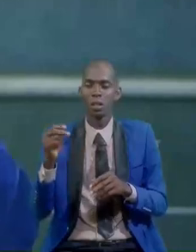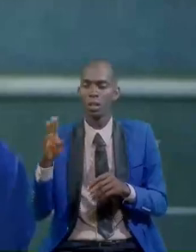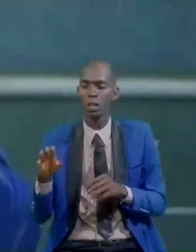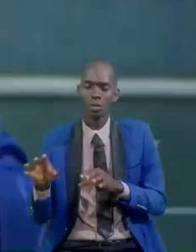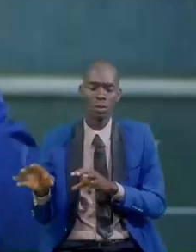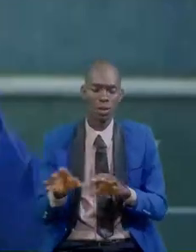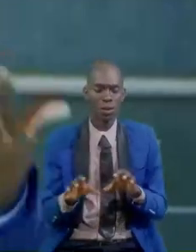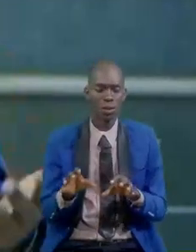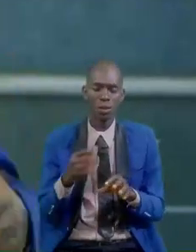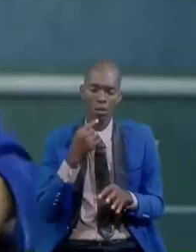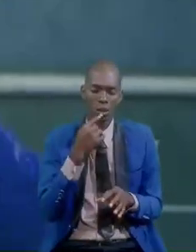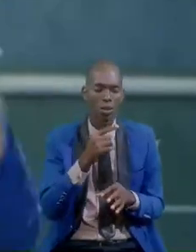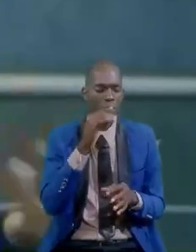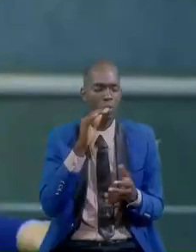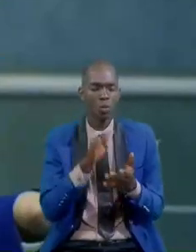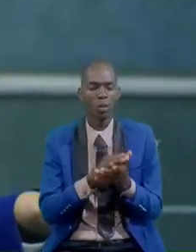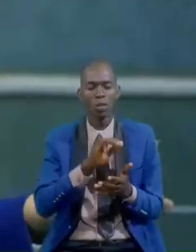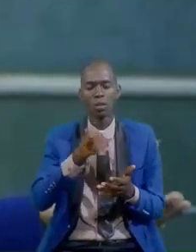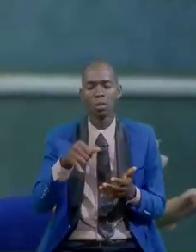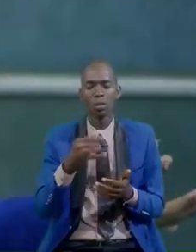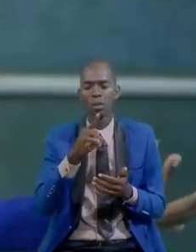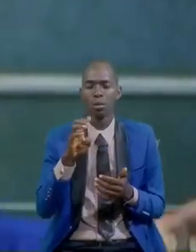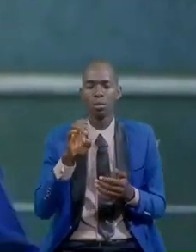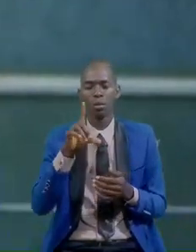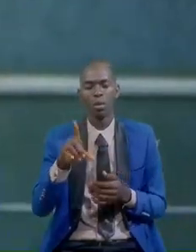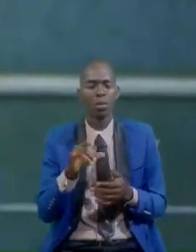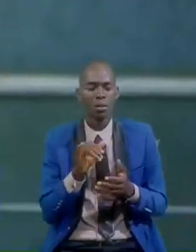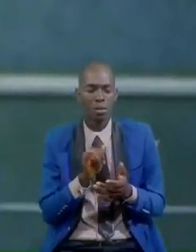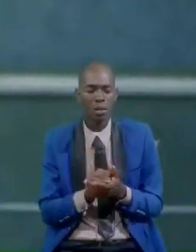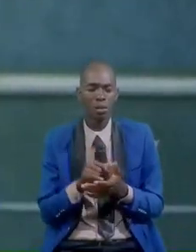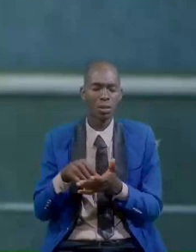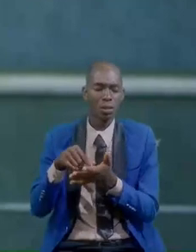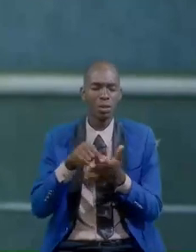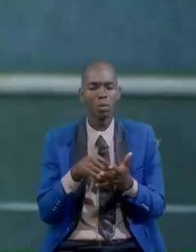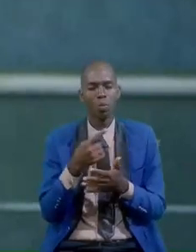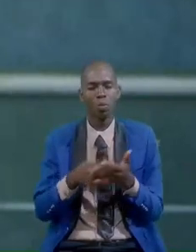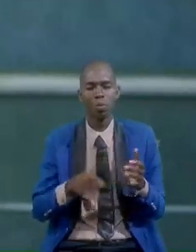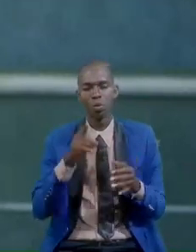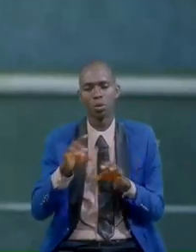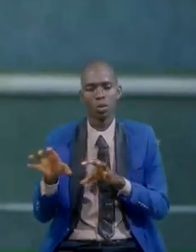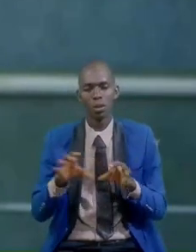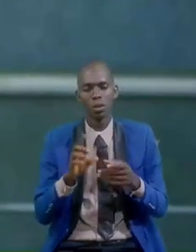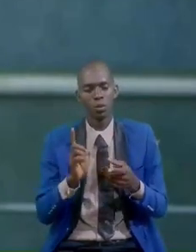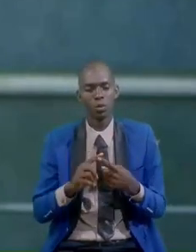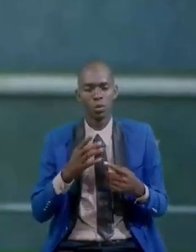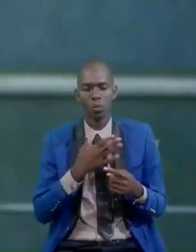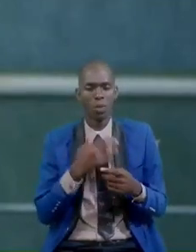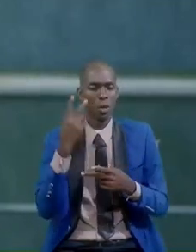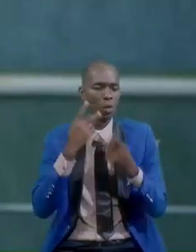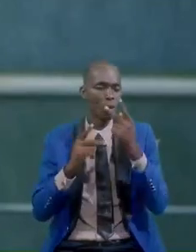mes prophètes que je nourrissais, que j'entretenais toutes ces années. Le